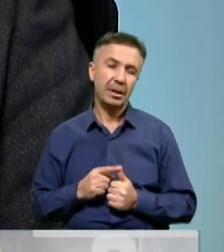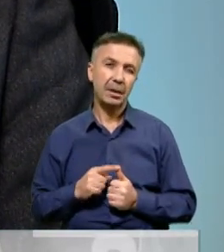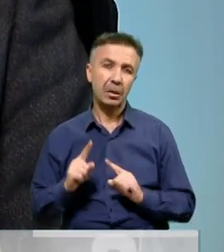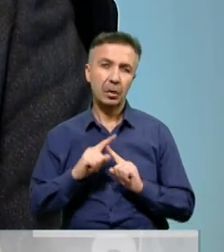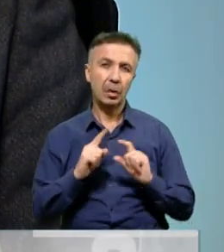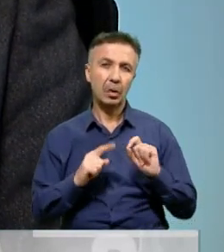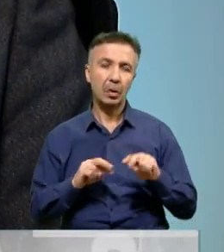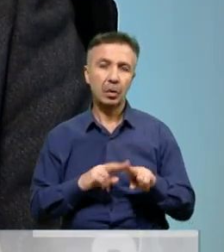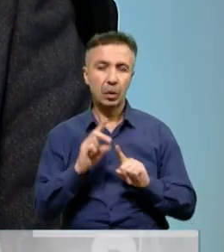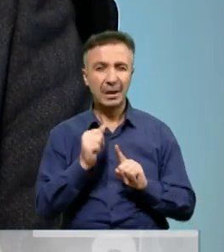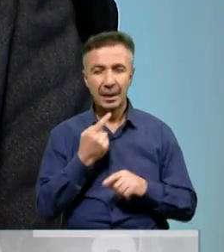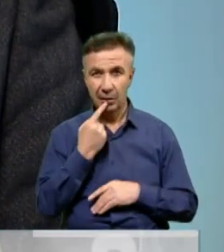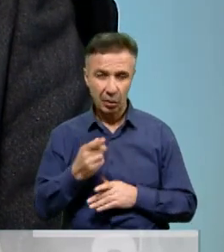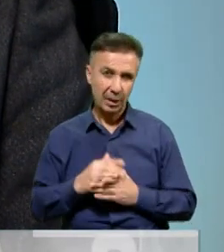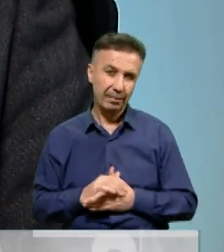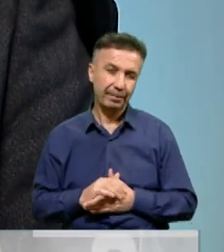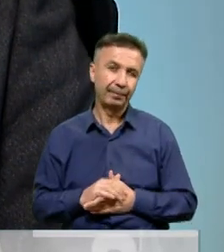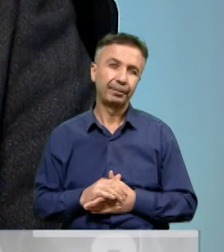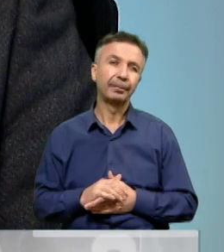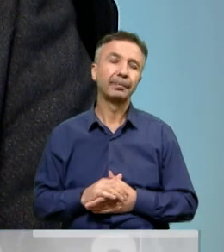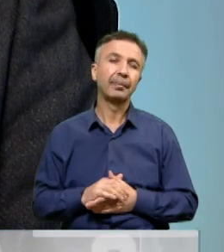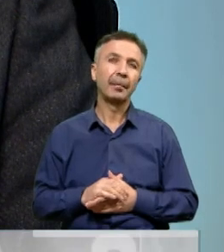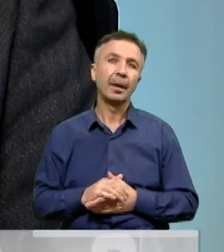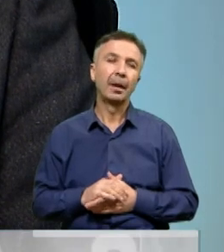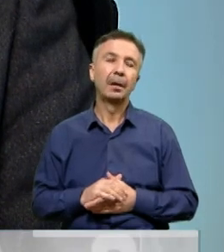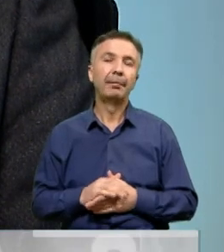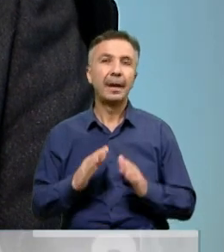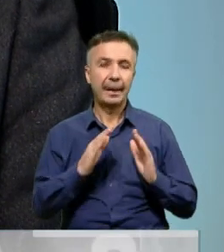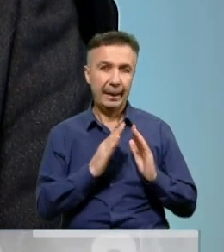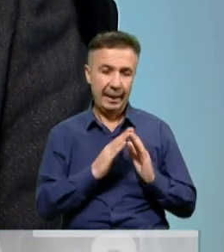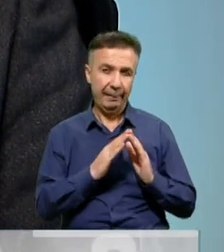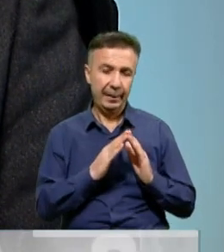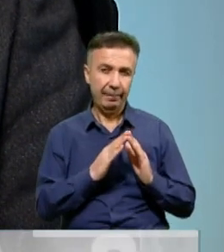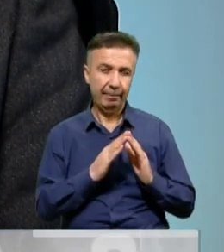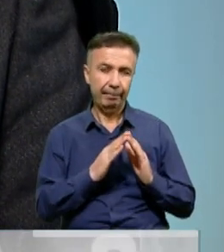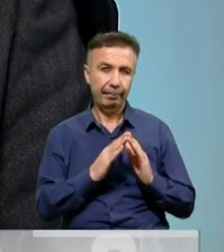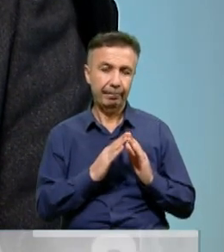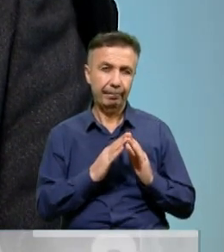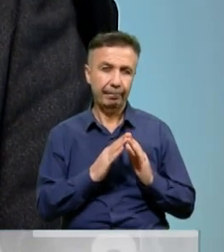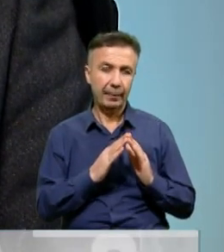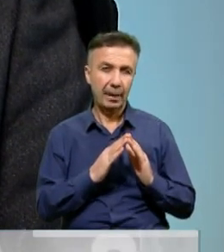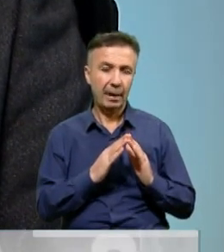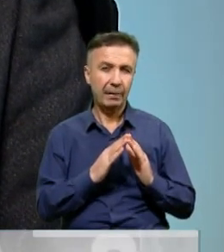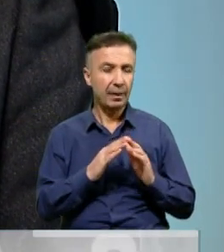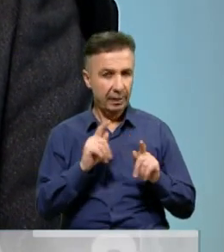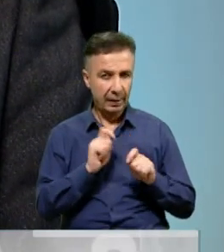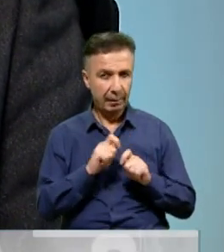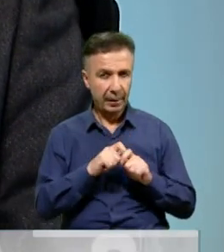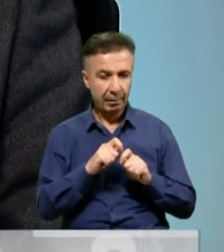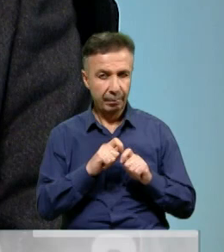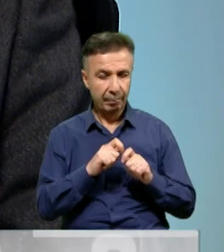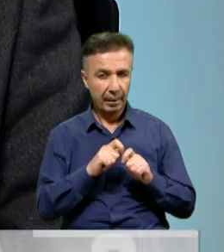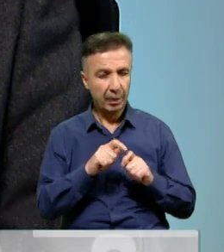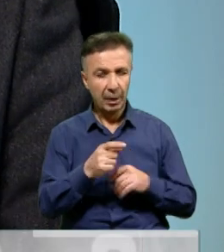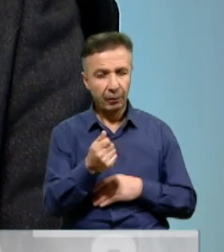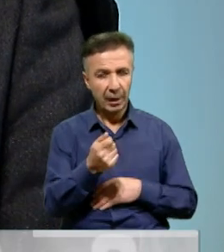ki ben efendim konutu veya gayrimenkulü üretirim. Sen fiyatı